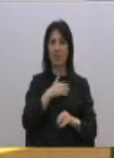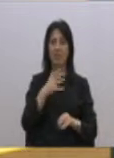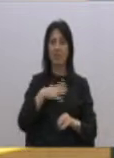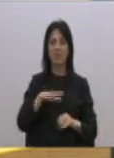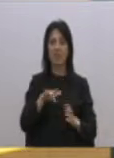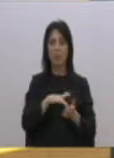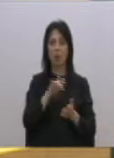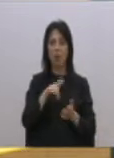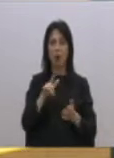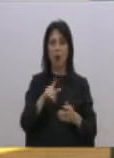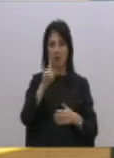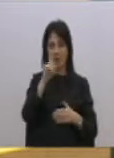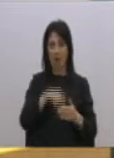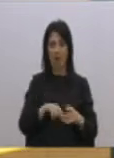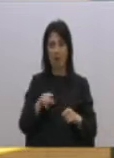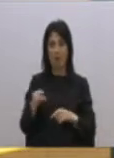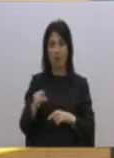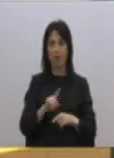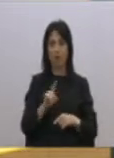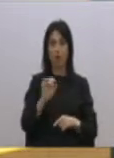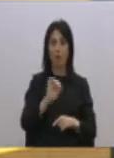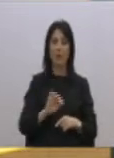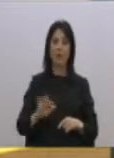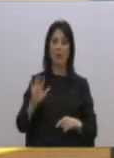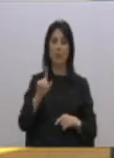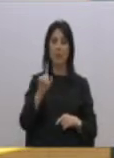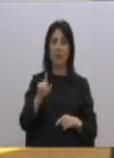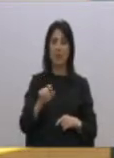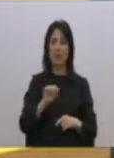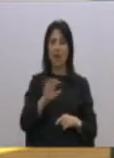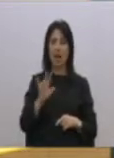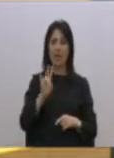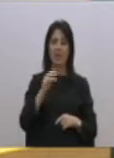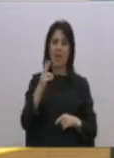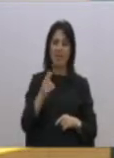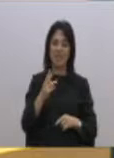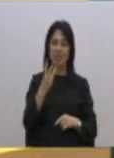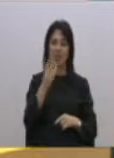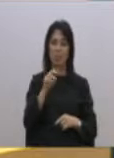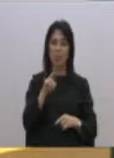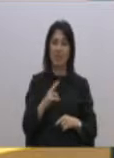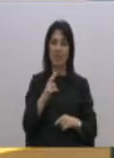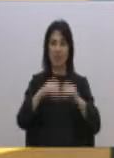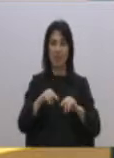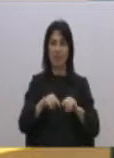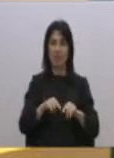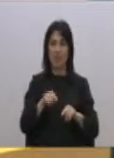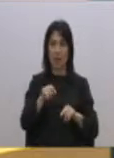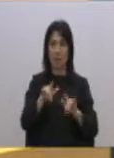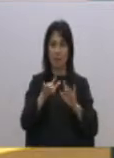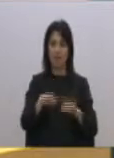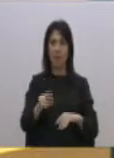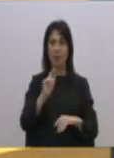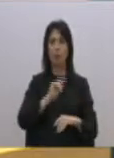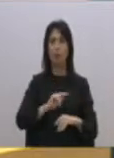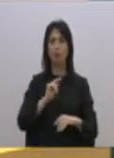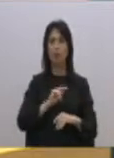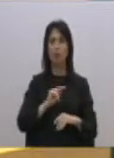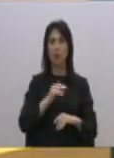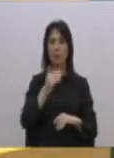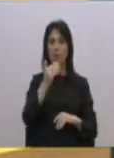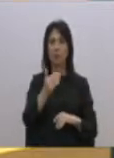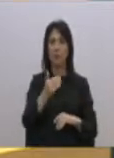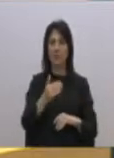საქართველოს მოქალაქეებს დააჯეროთ, რომ დასავლეთი ან ნაცია ან შმაცია და ან ამ ქვეყნის დამაქცევაზე მუშაობა და